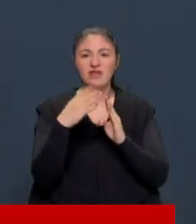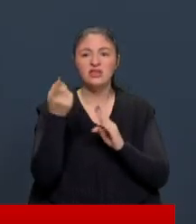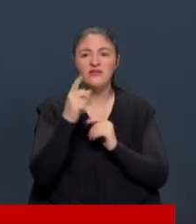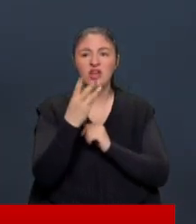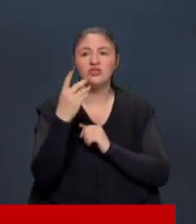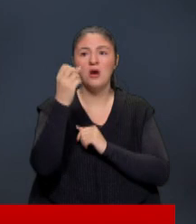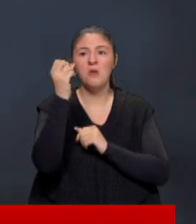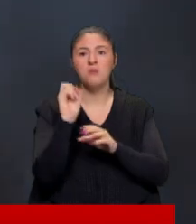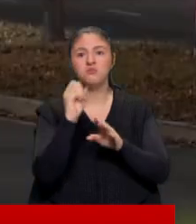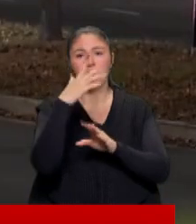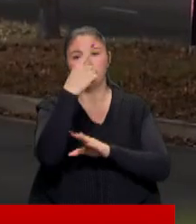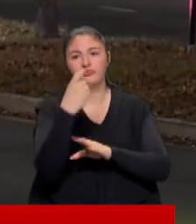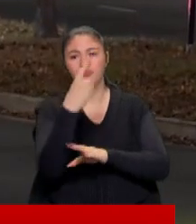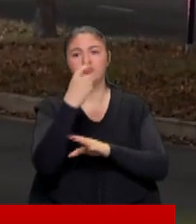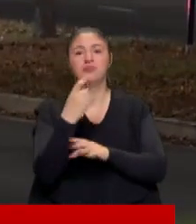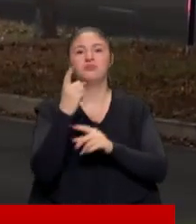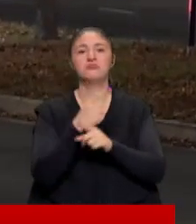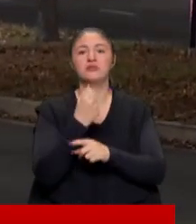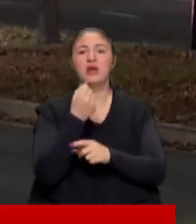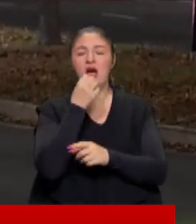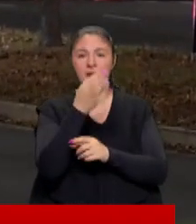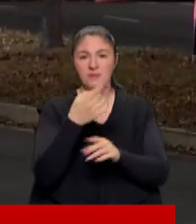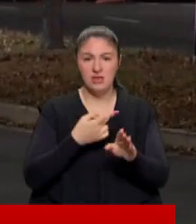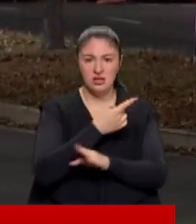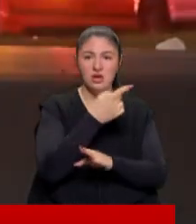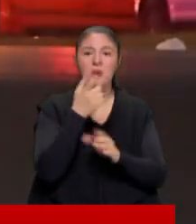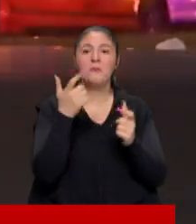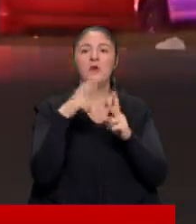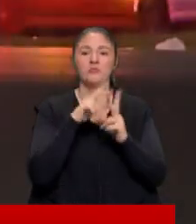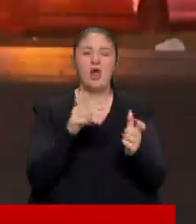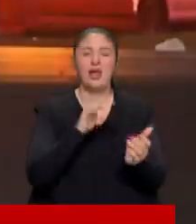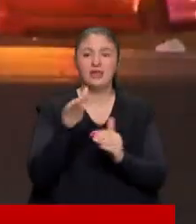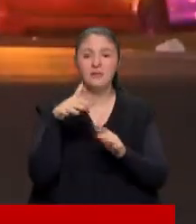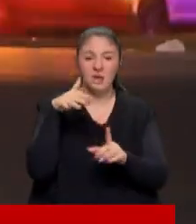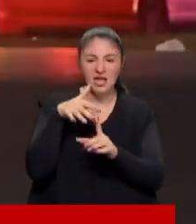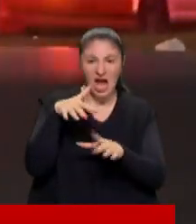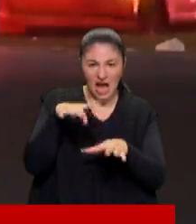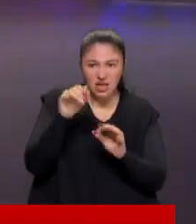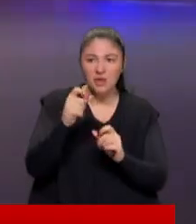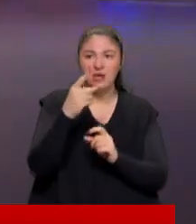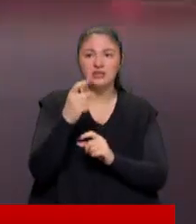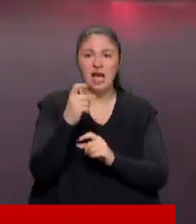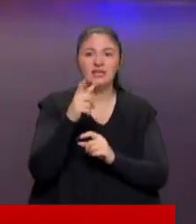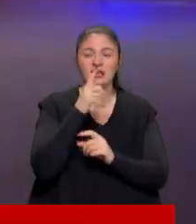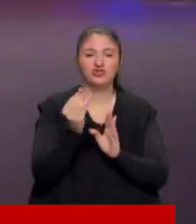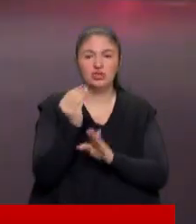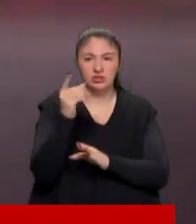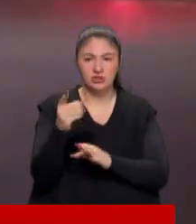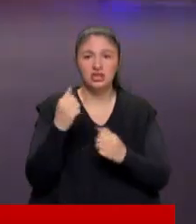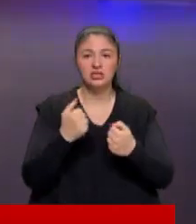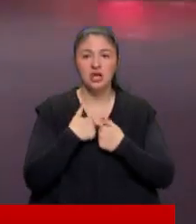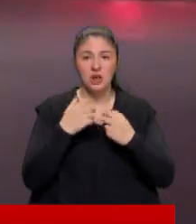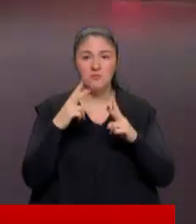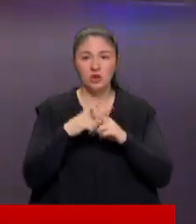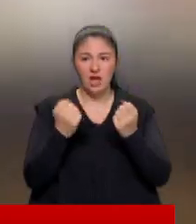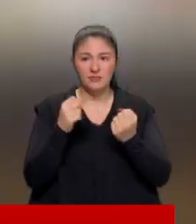defalarca işaret fişeği ateşlendiği yönünde ihbar yapıldı. Polis bölgeye gitti. Baskına hazırlanırken silah sesi duyuldu. Zırhlı